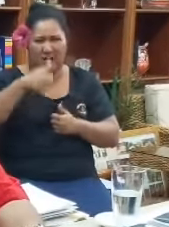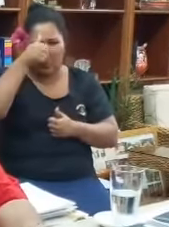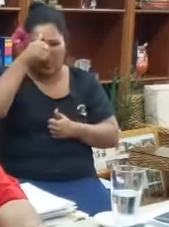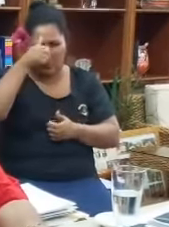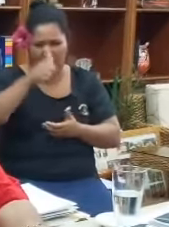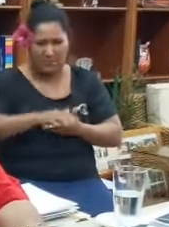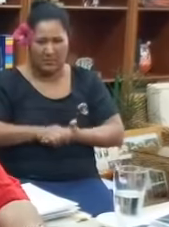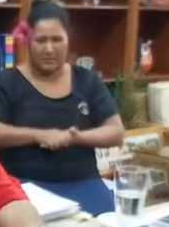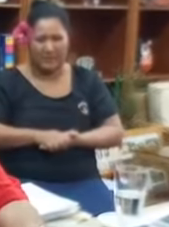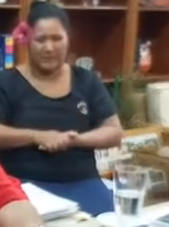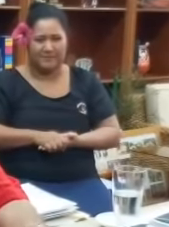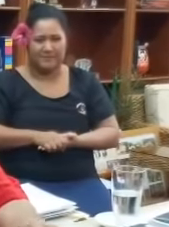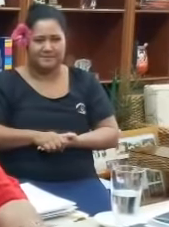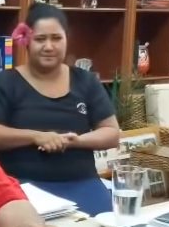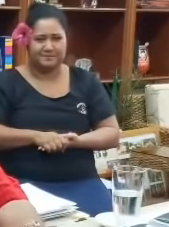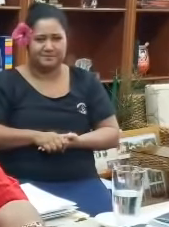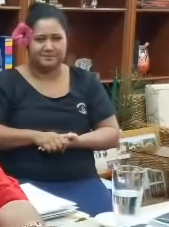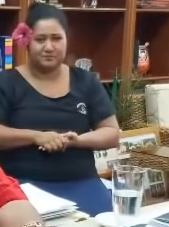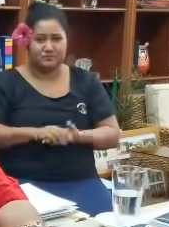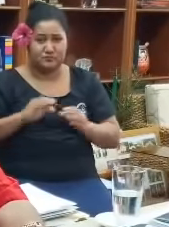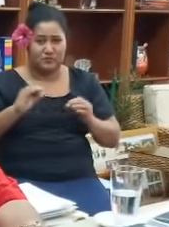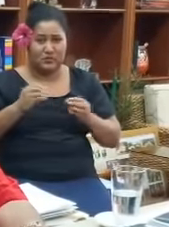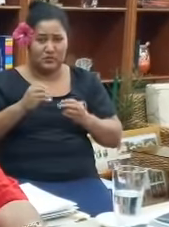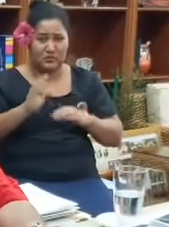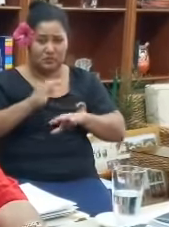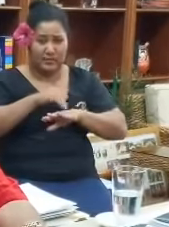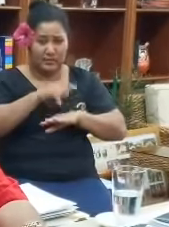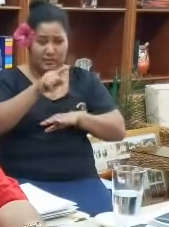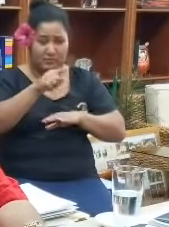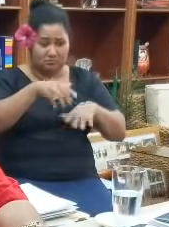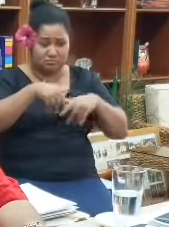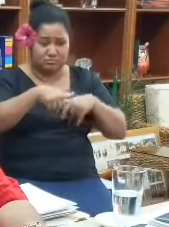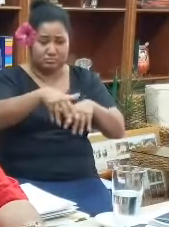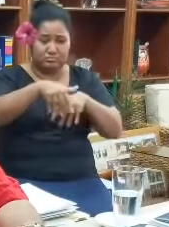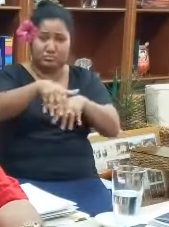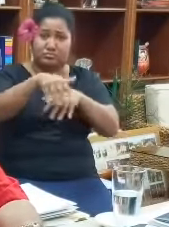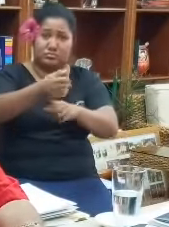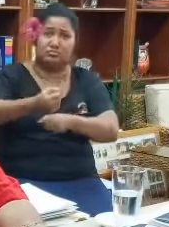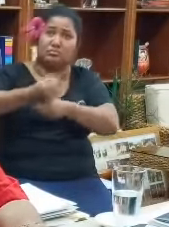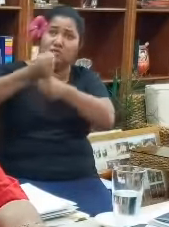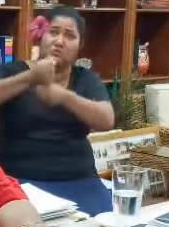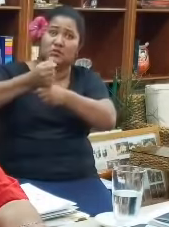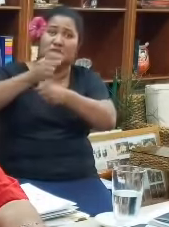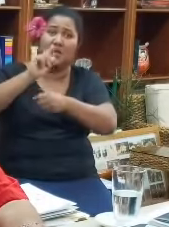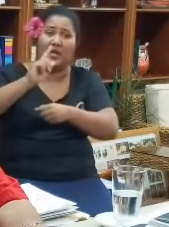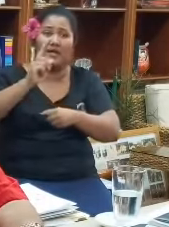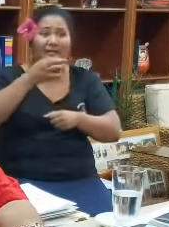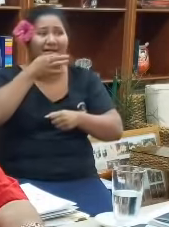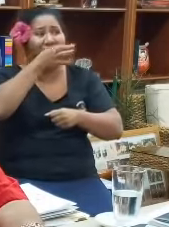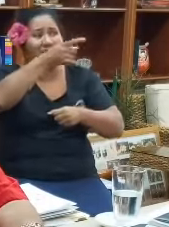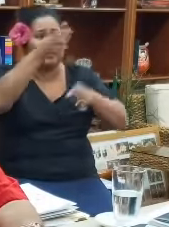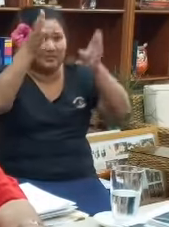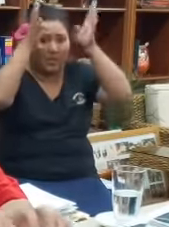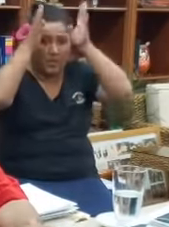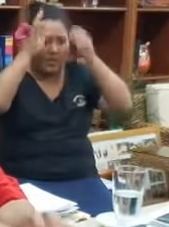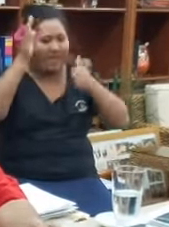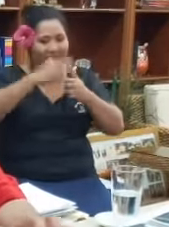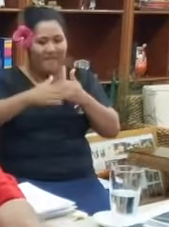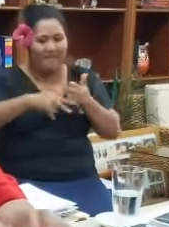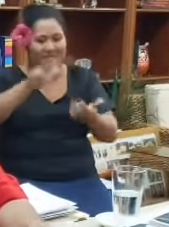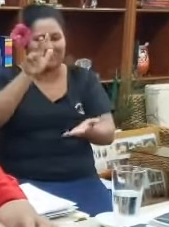Ale tu langa la ile la tu ke le mo fa. La tasa one is a ni le al malo. O lai